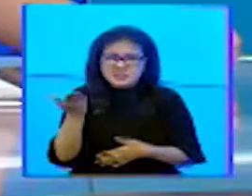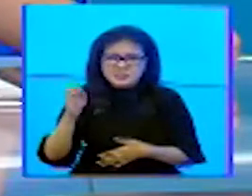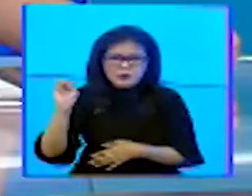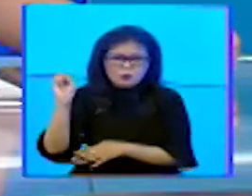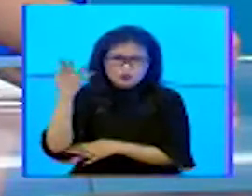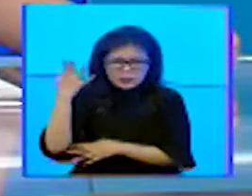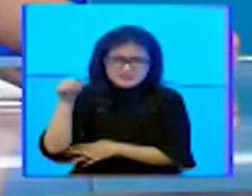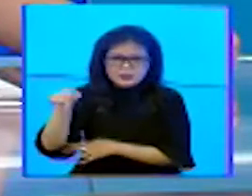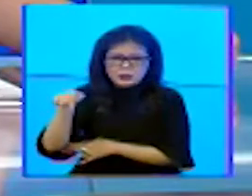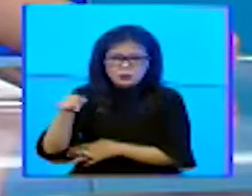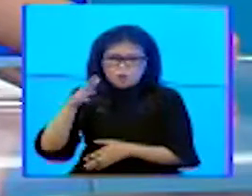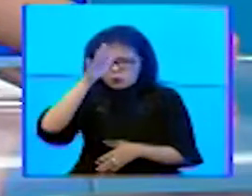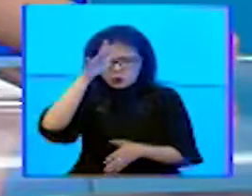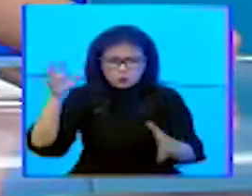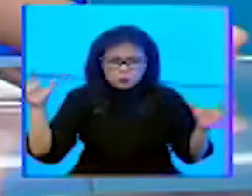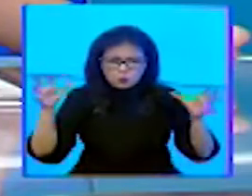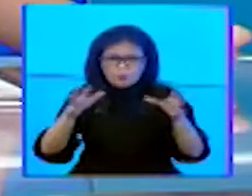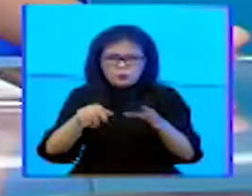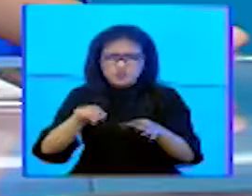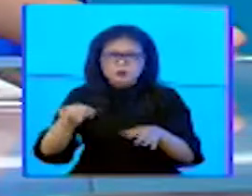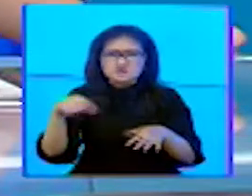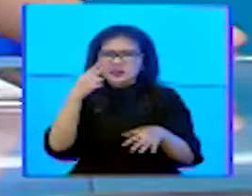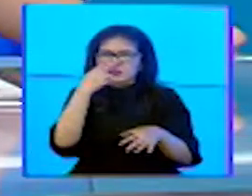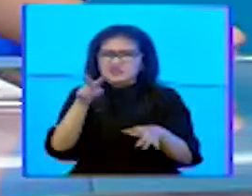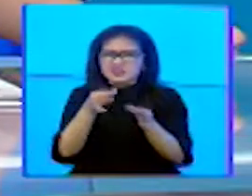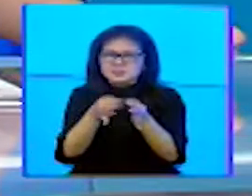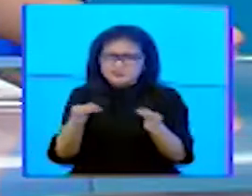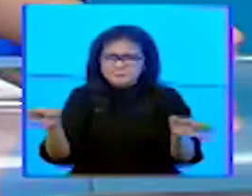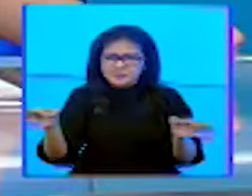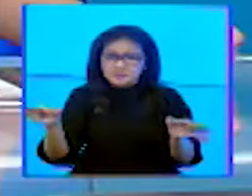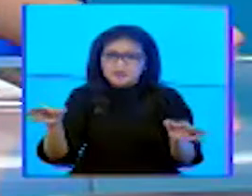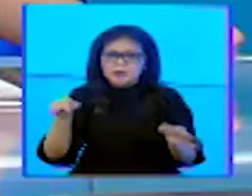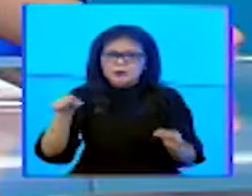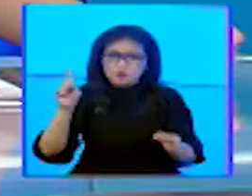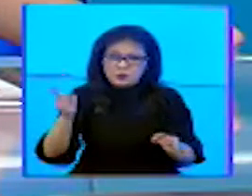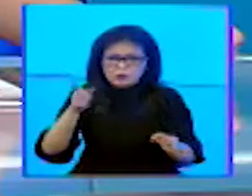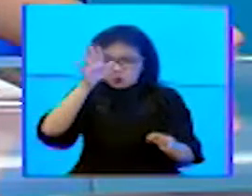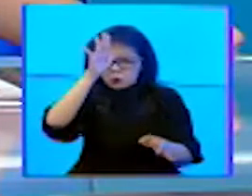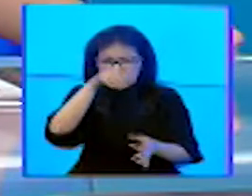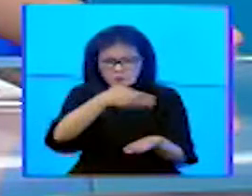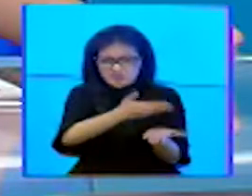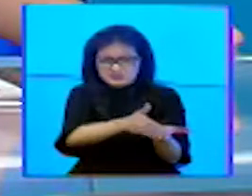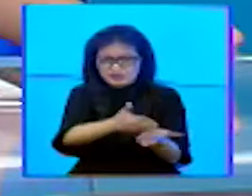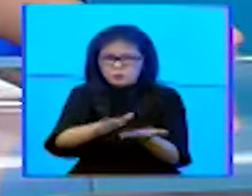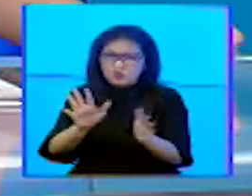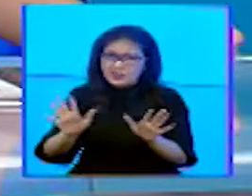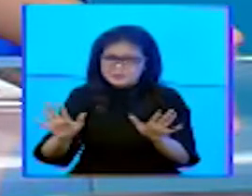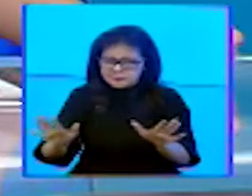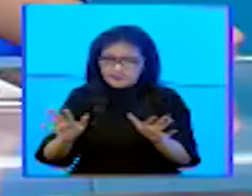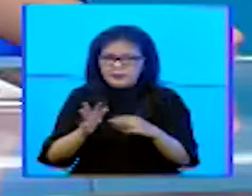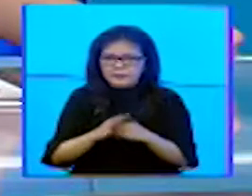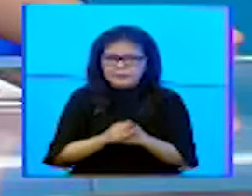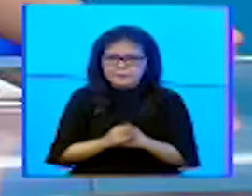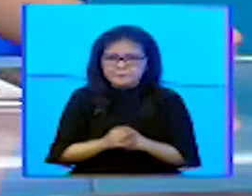bersih tidak ada aktivitas di dalamnya kecuali pembersihan yang dilakukan oleh petugas kebersihan dan Berikut laporan Rina Anggraini serta juru kamera